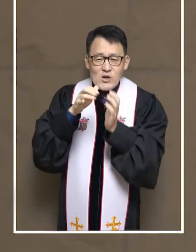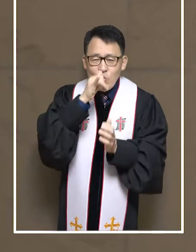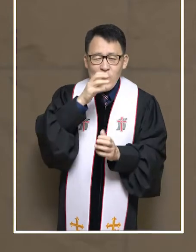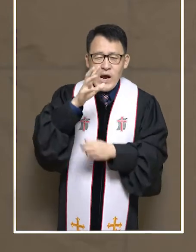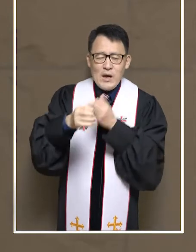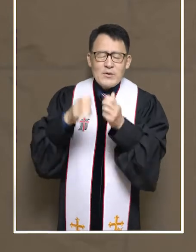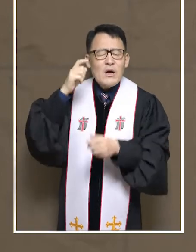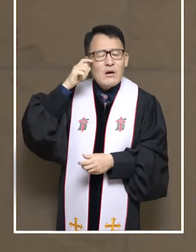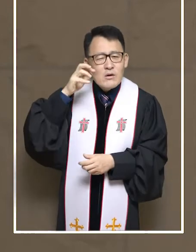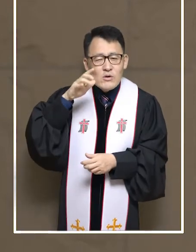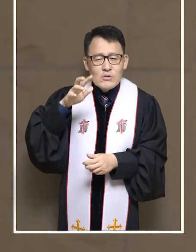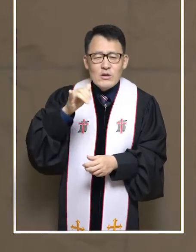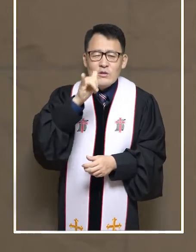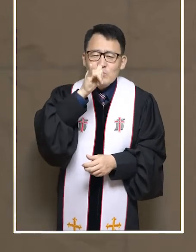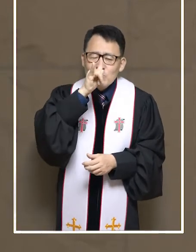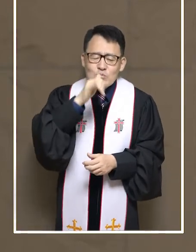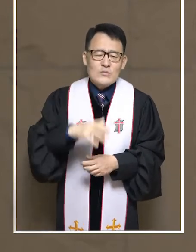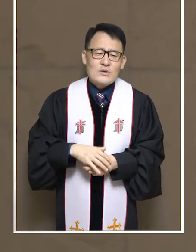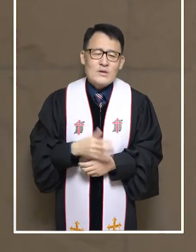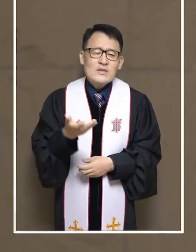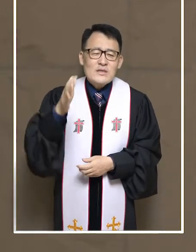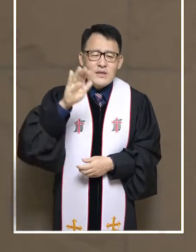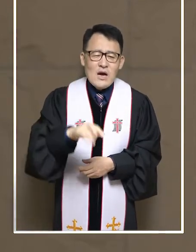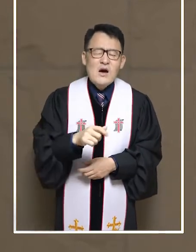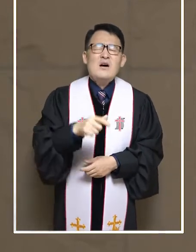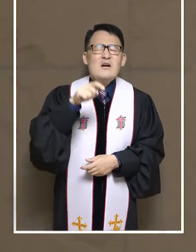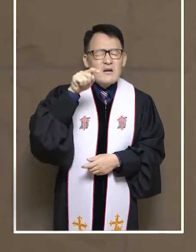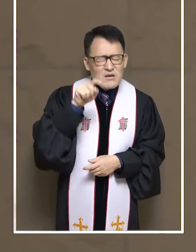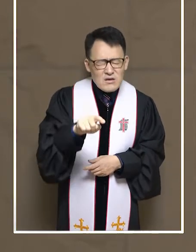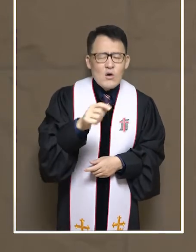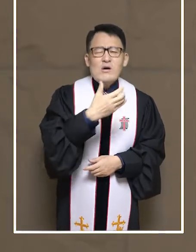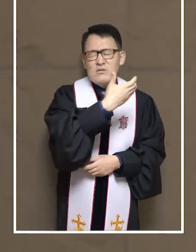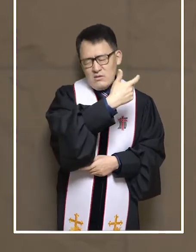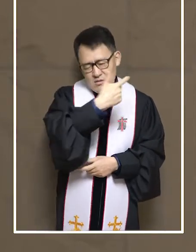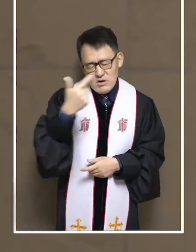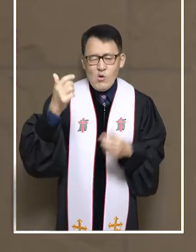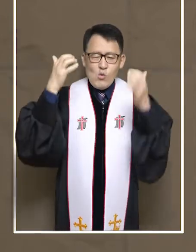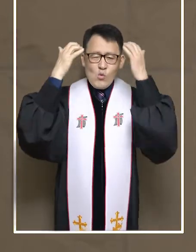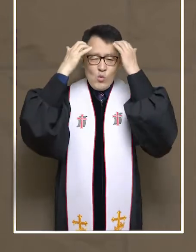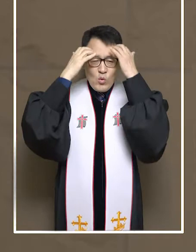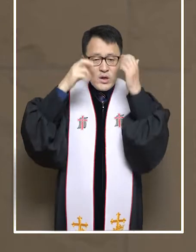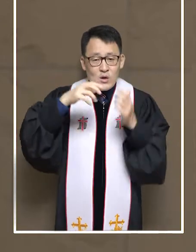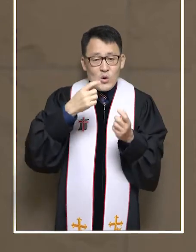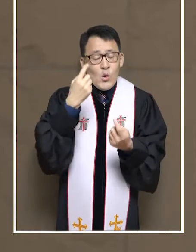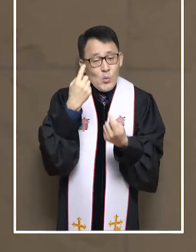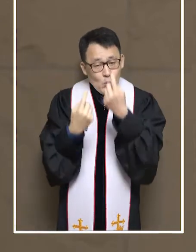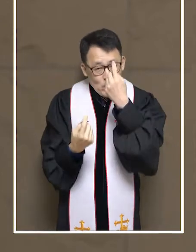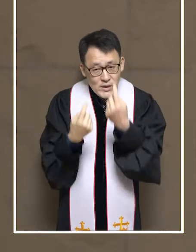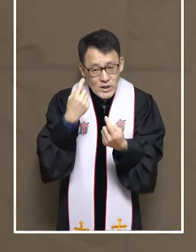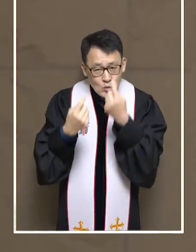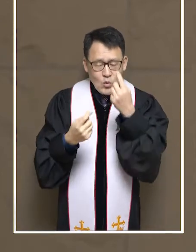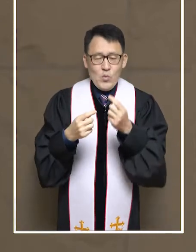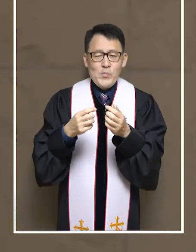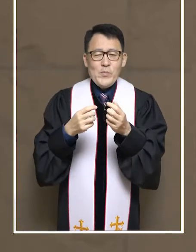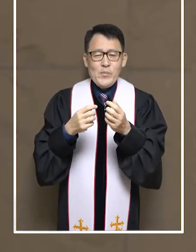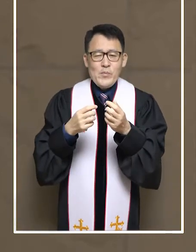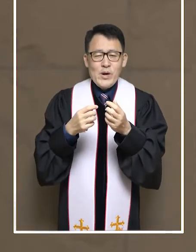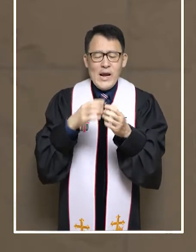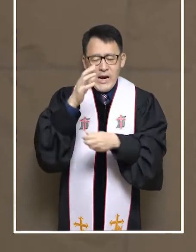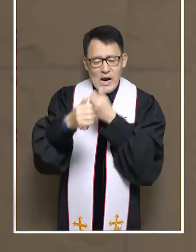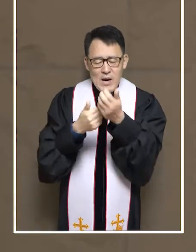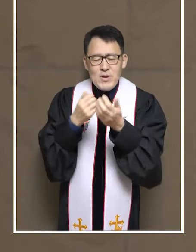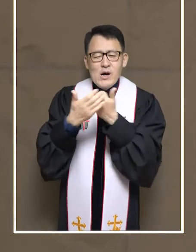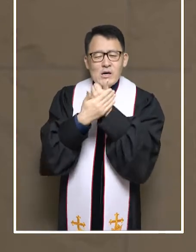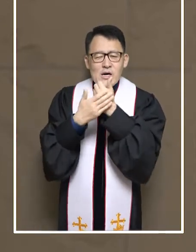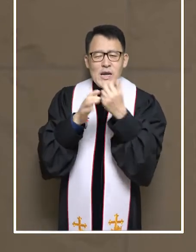있고 아버지가 그리울 때가 왜 없었겠어요. 그렇지만 그 고통의 크기보다 그 속에서 발견하는